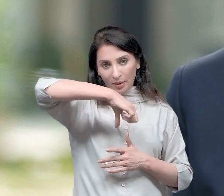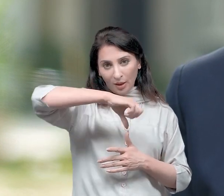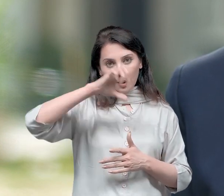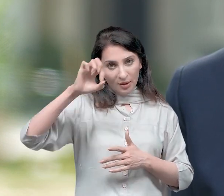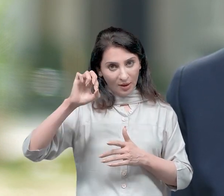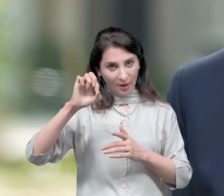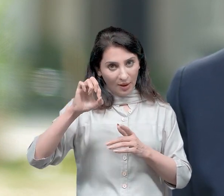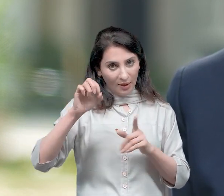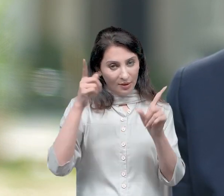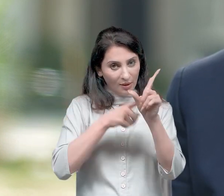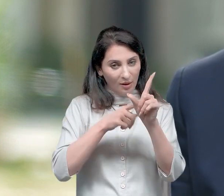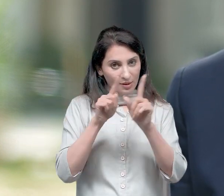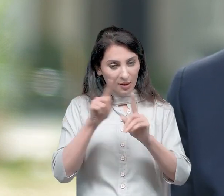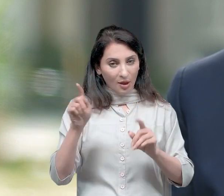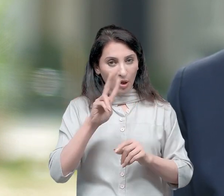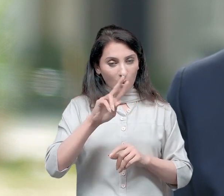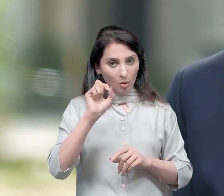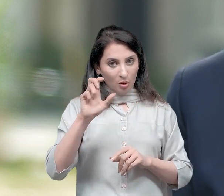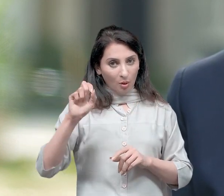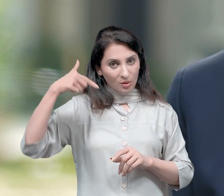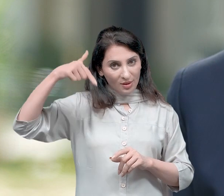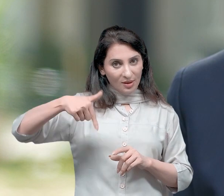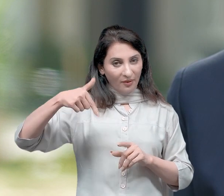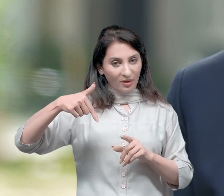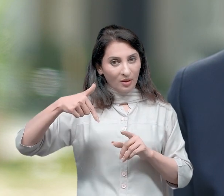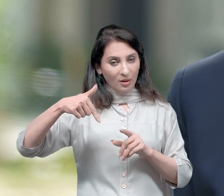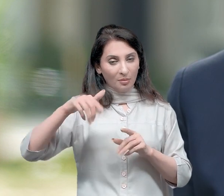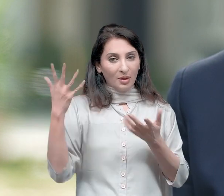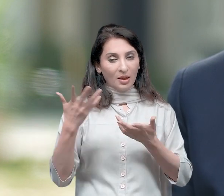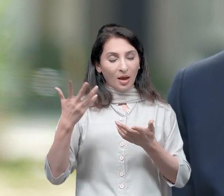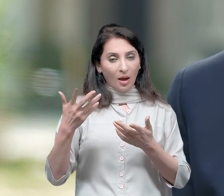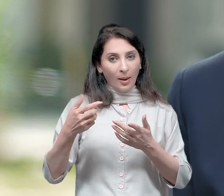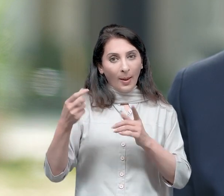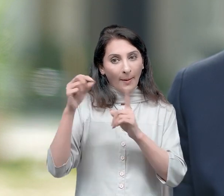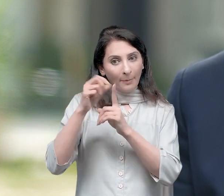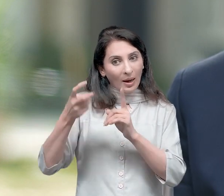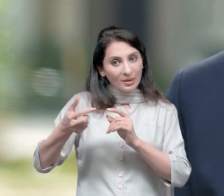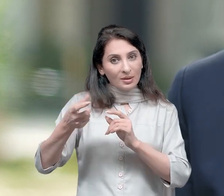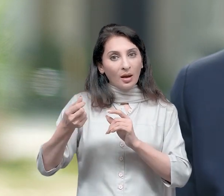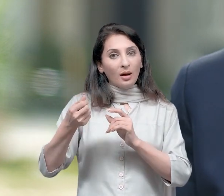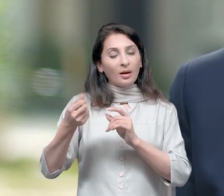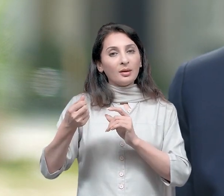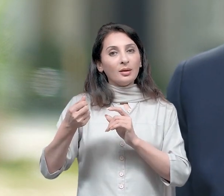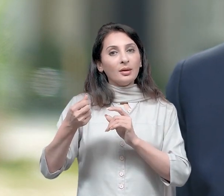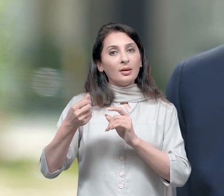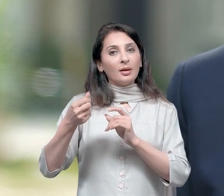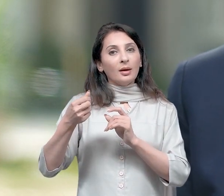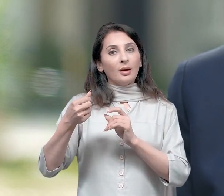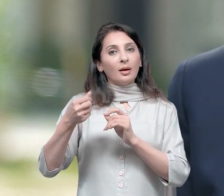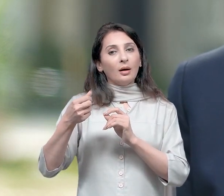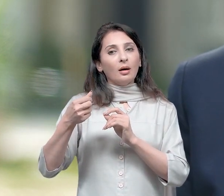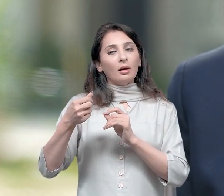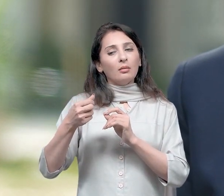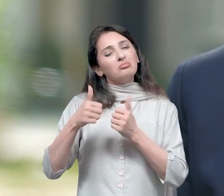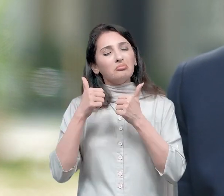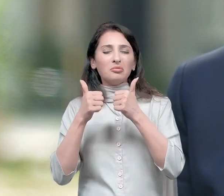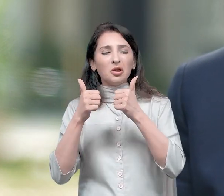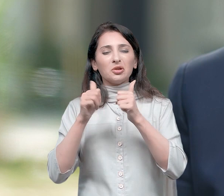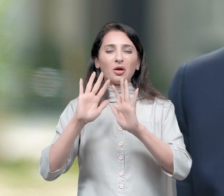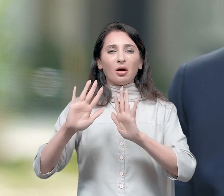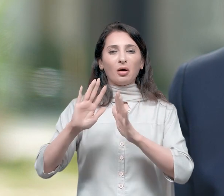گیا۔ 98 سے 2007 کا جو پیریڈ ہے وہ بڑا اچھا پیریڈ تھا، جس کے اندر ہماری کرنسی